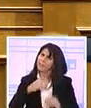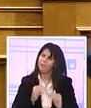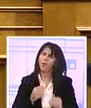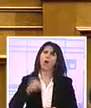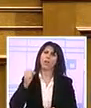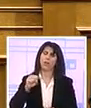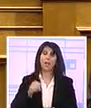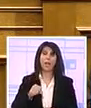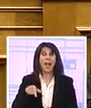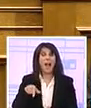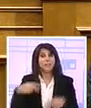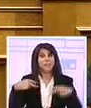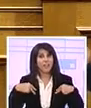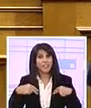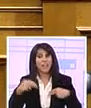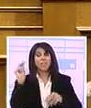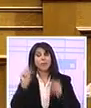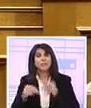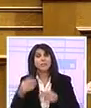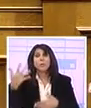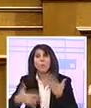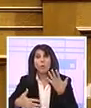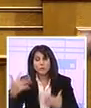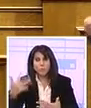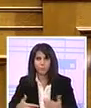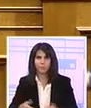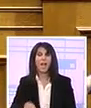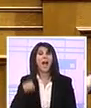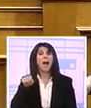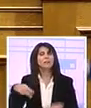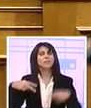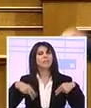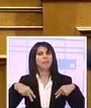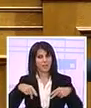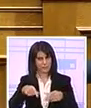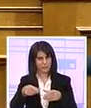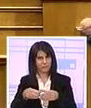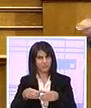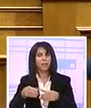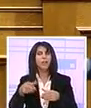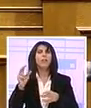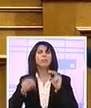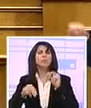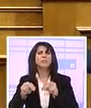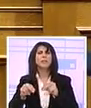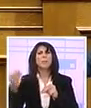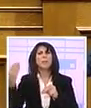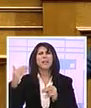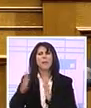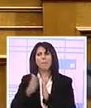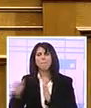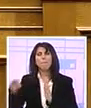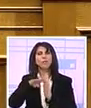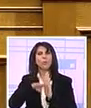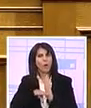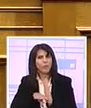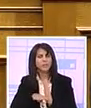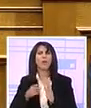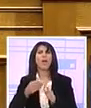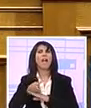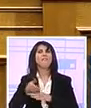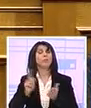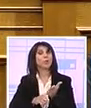προϋπολογισμό, η οποία θα κληθεί να υλοποιήσει τα απομεινάρια του μεσοπροθέσμου και του εφαρμοστικού, να